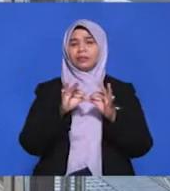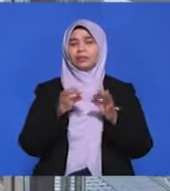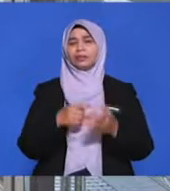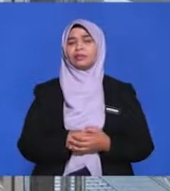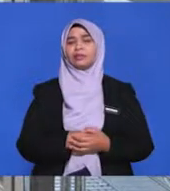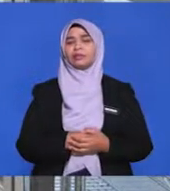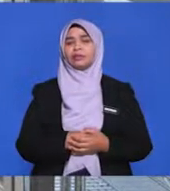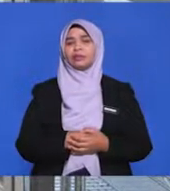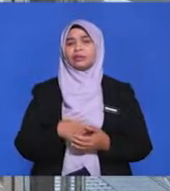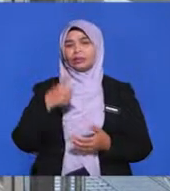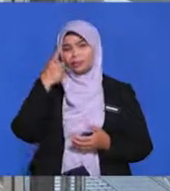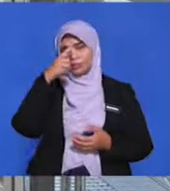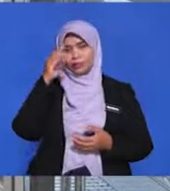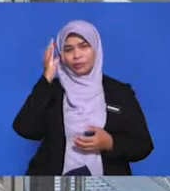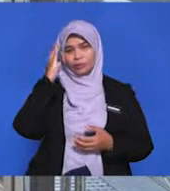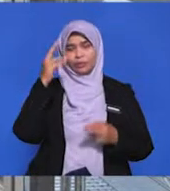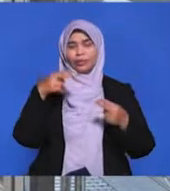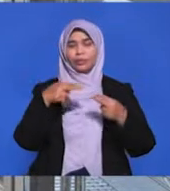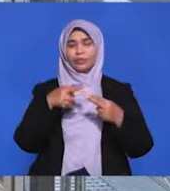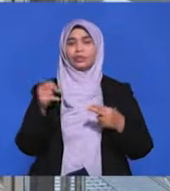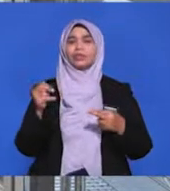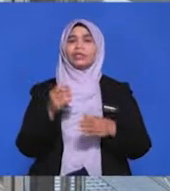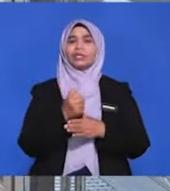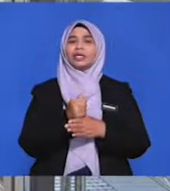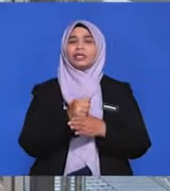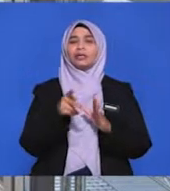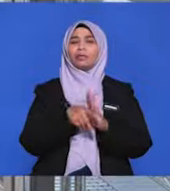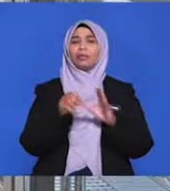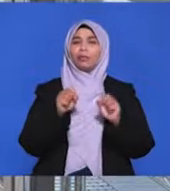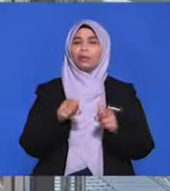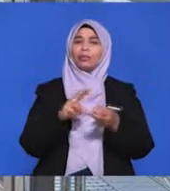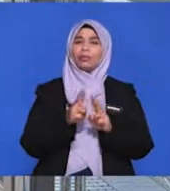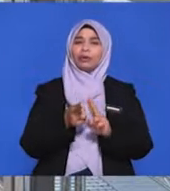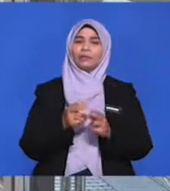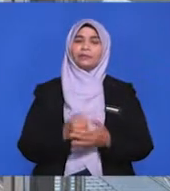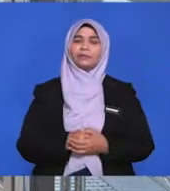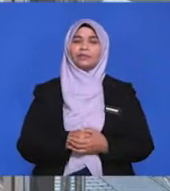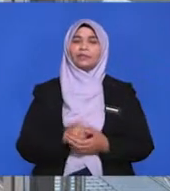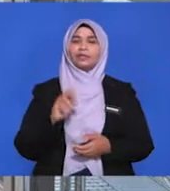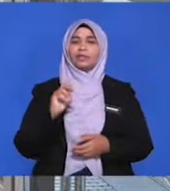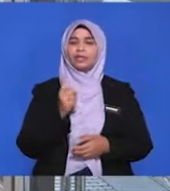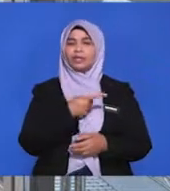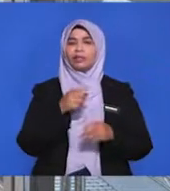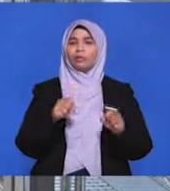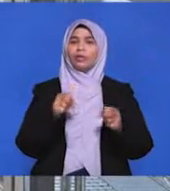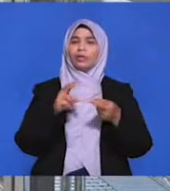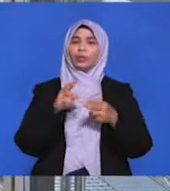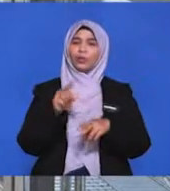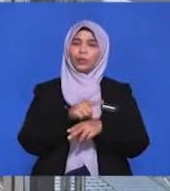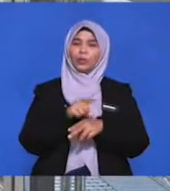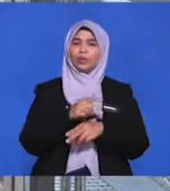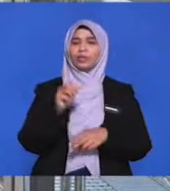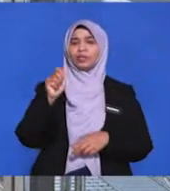dan mengetahui hubungan antara pembeli Kupang Kita boleh menggunakan akronim berikut untuk